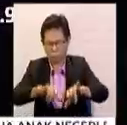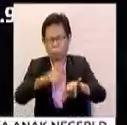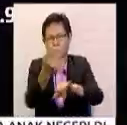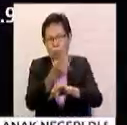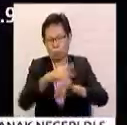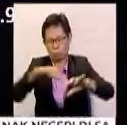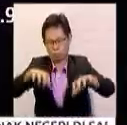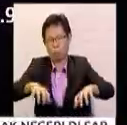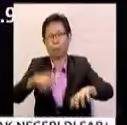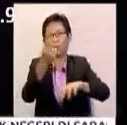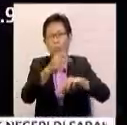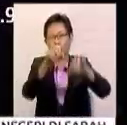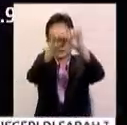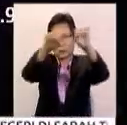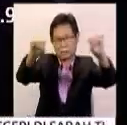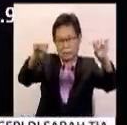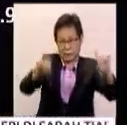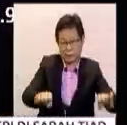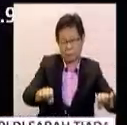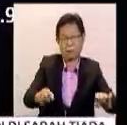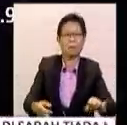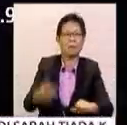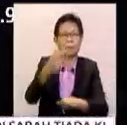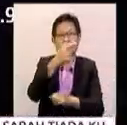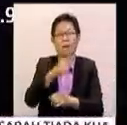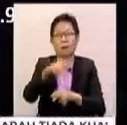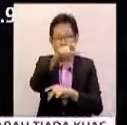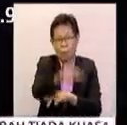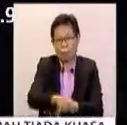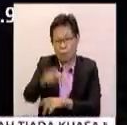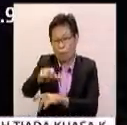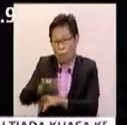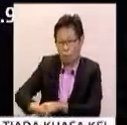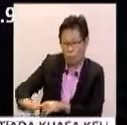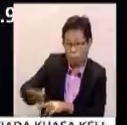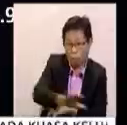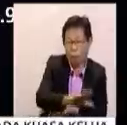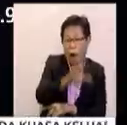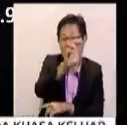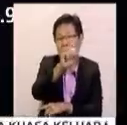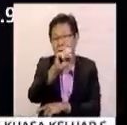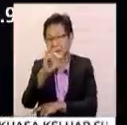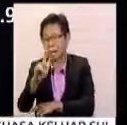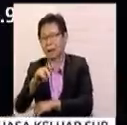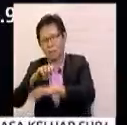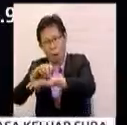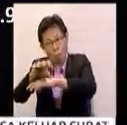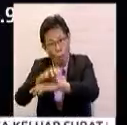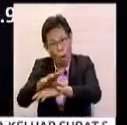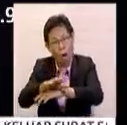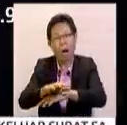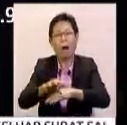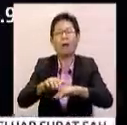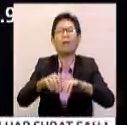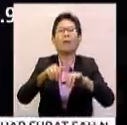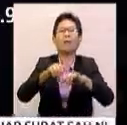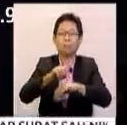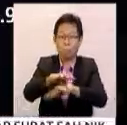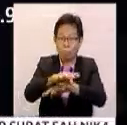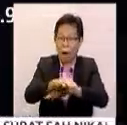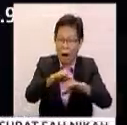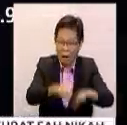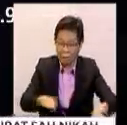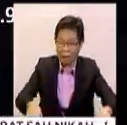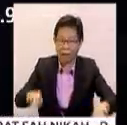kedua-dua buah stesen oleh yang demikian penduduk-penduduk di kawasan sekitar dinas akan agar menghadkan aktiviti harian anak